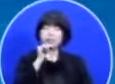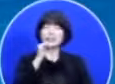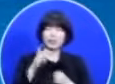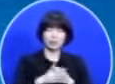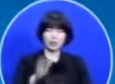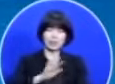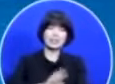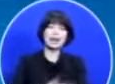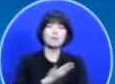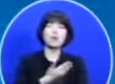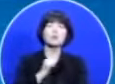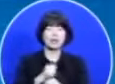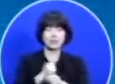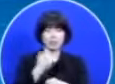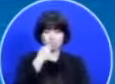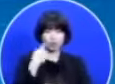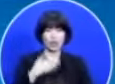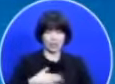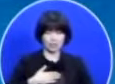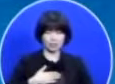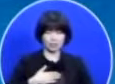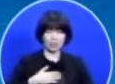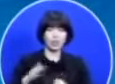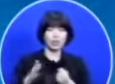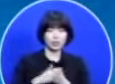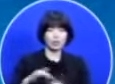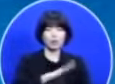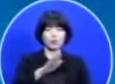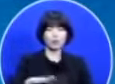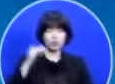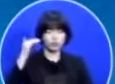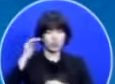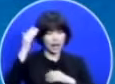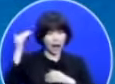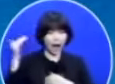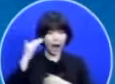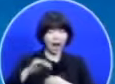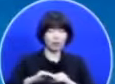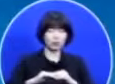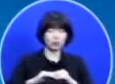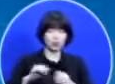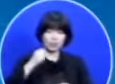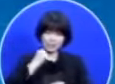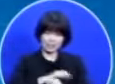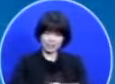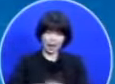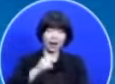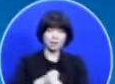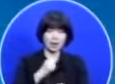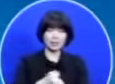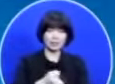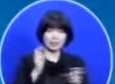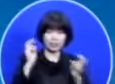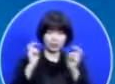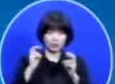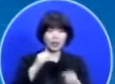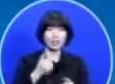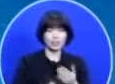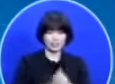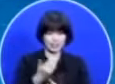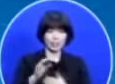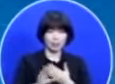우리나라 성부 업체도 좀 수준이 있는 업체가 생기면 교회 예배당 이나 성구 들을 좀 편안하고 멋있게